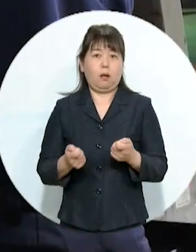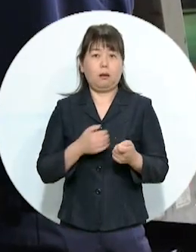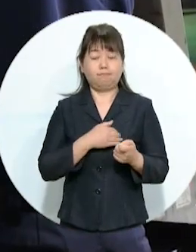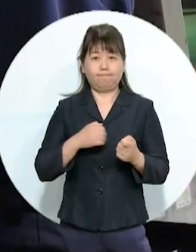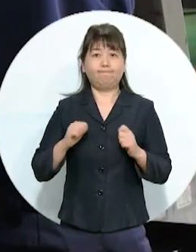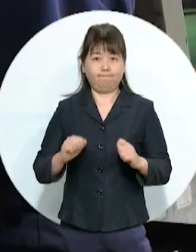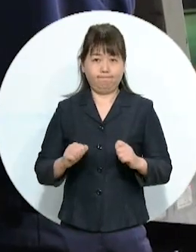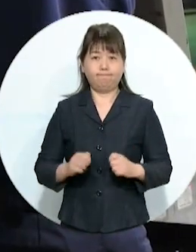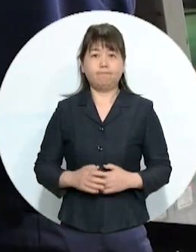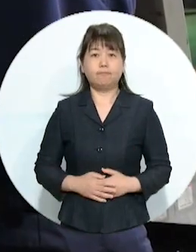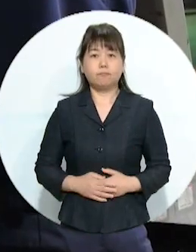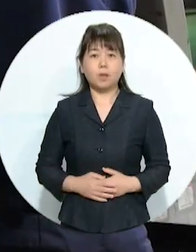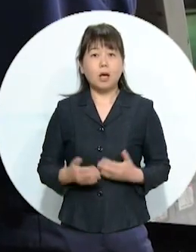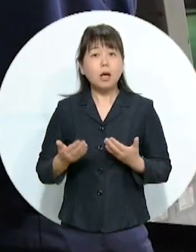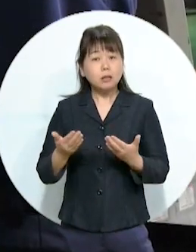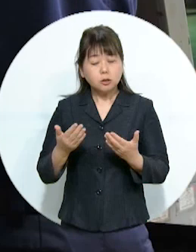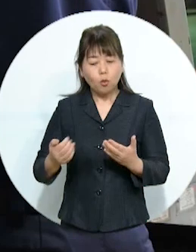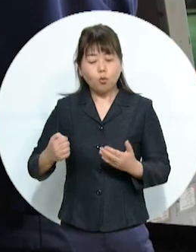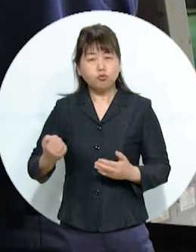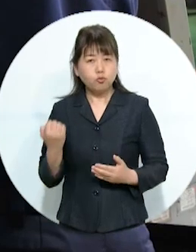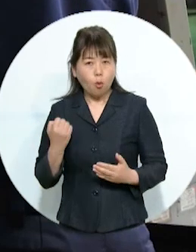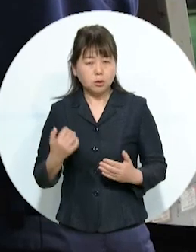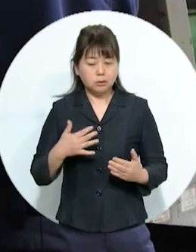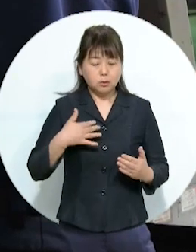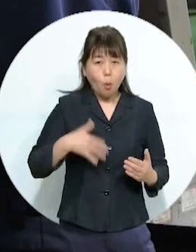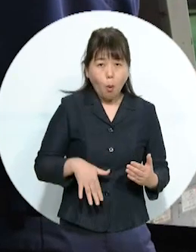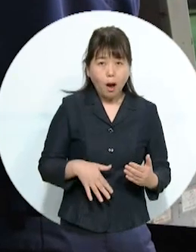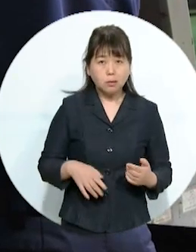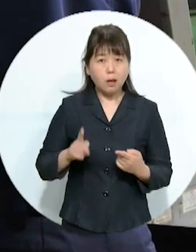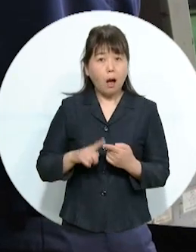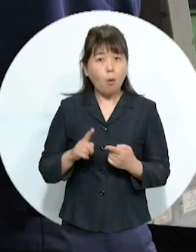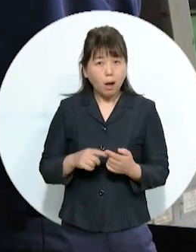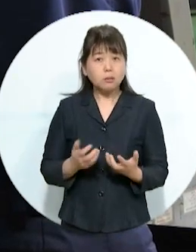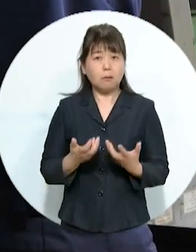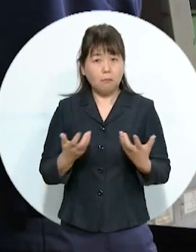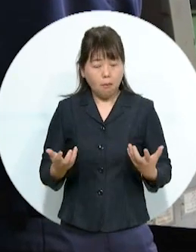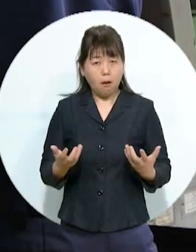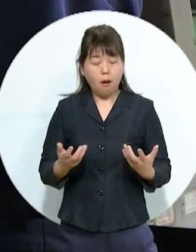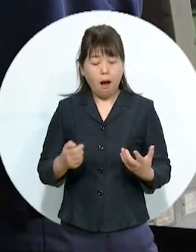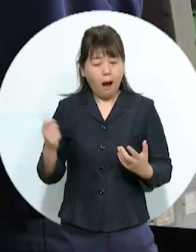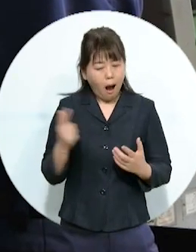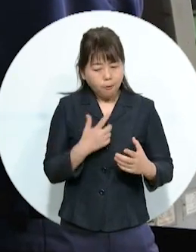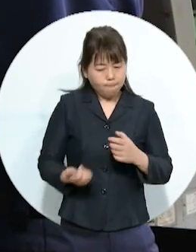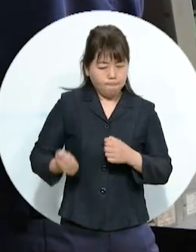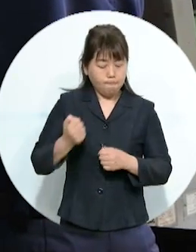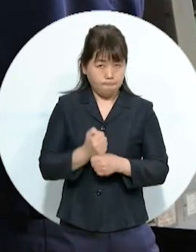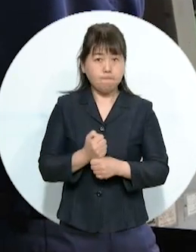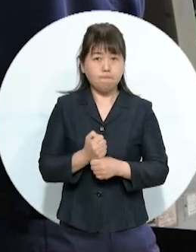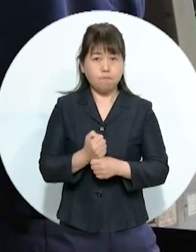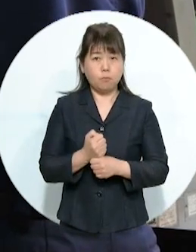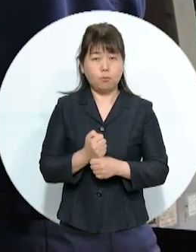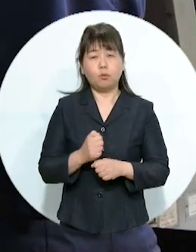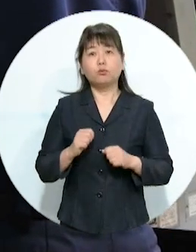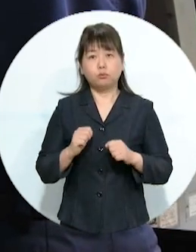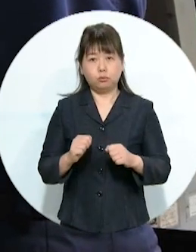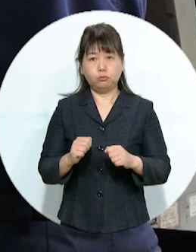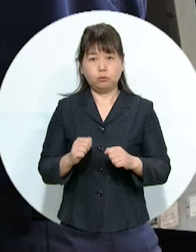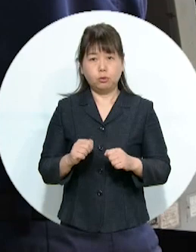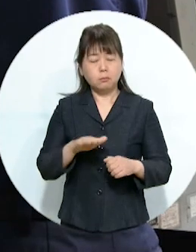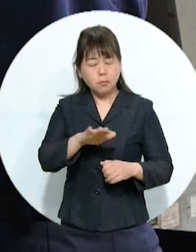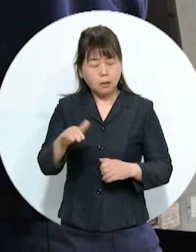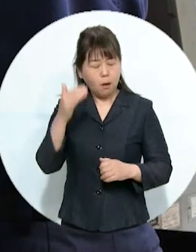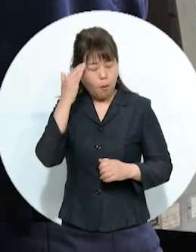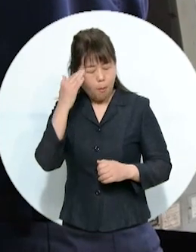震度に応じた点検方法で早期の運行再開を可能に、都市機能が低下しないよう備えています